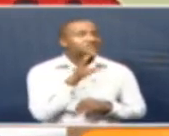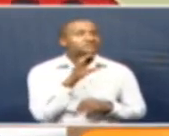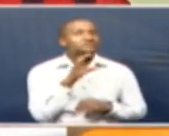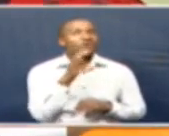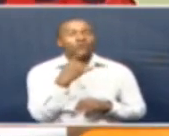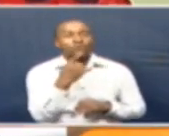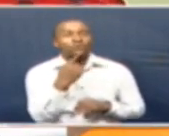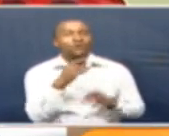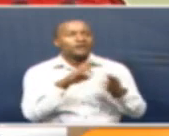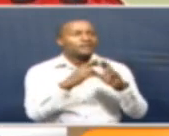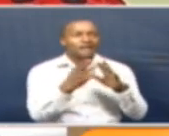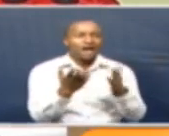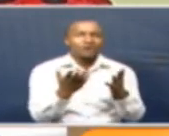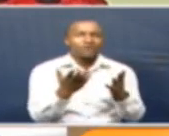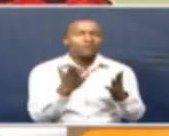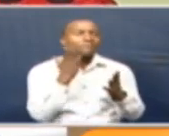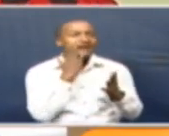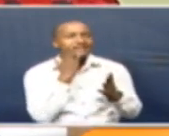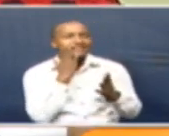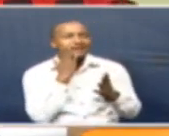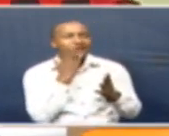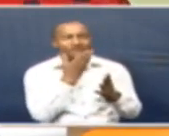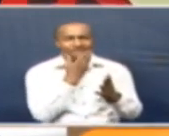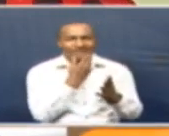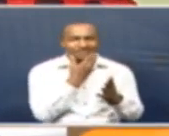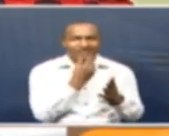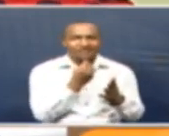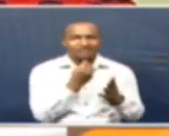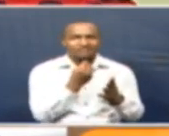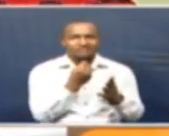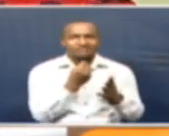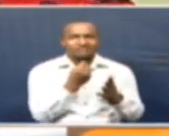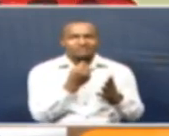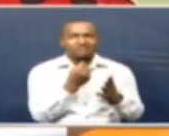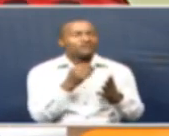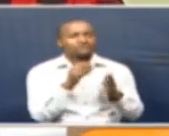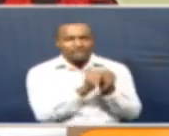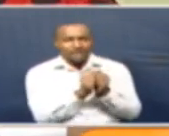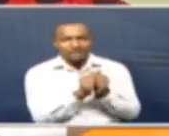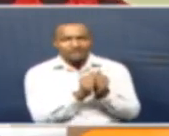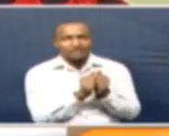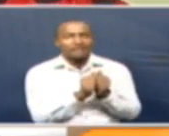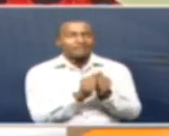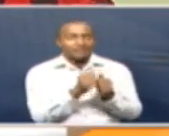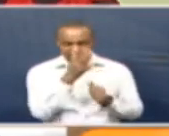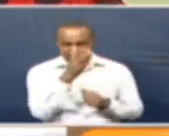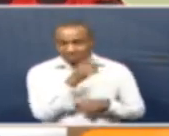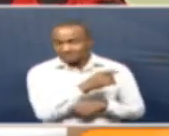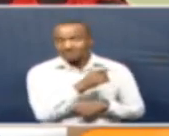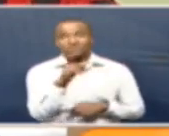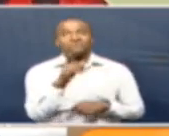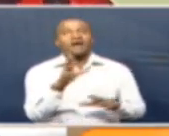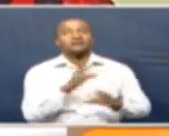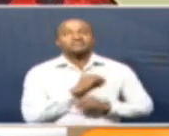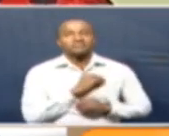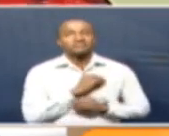nani ambaye ni baba na mama, baba na ndugu yako ndio mko wako mtoka pamoja. Lakini bwana anakwambia na wewe utachukua wewe,